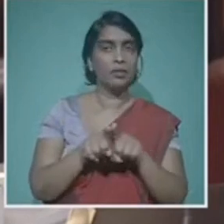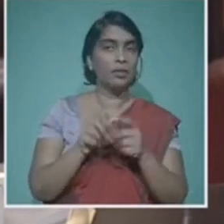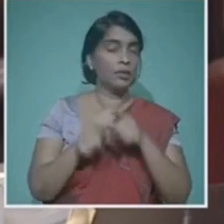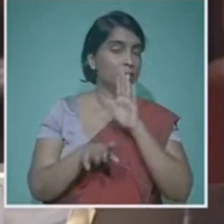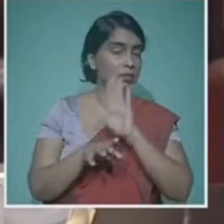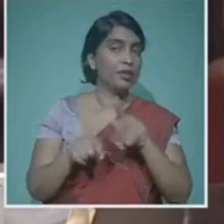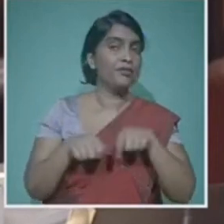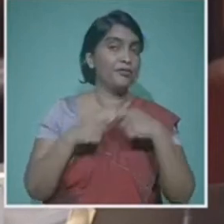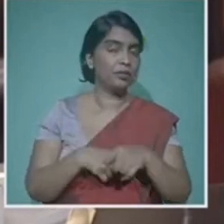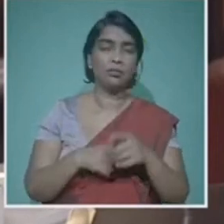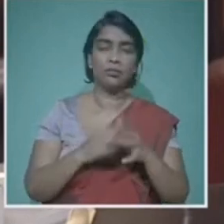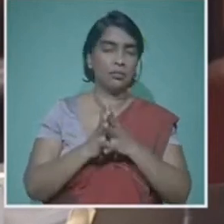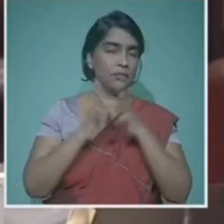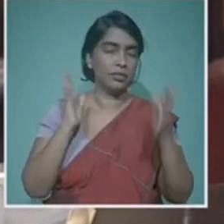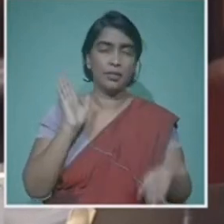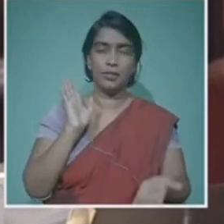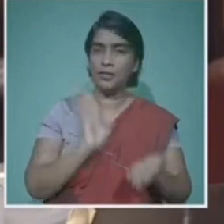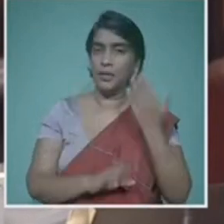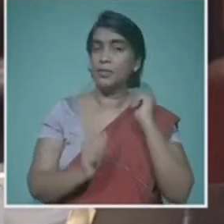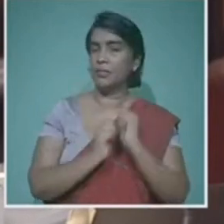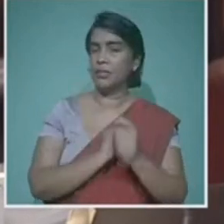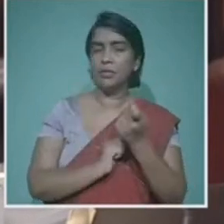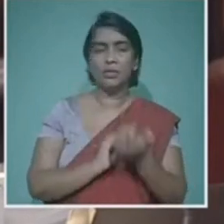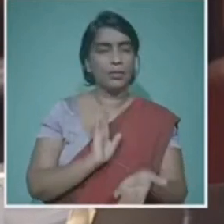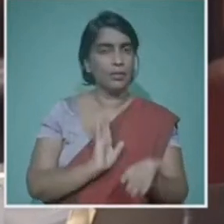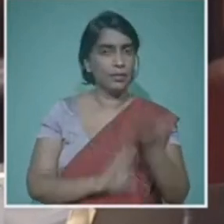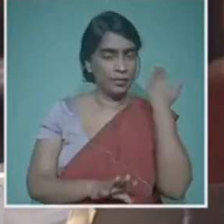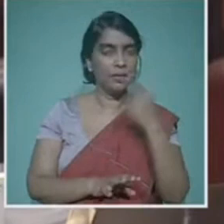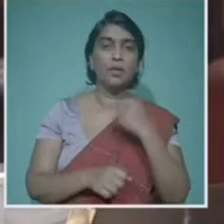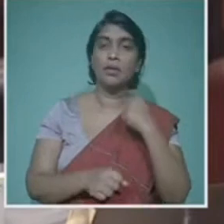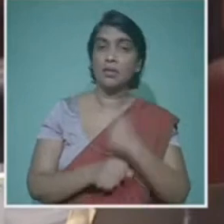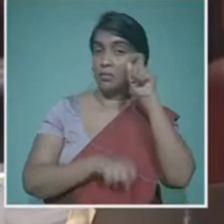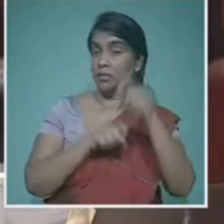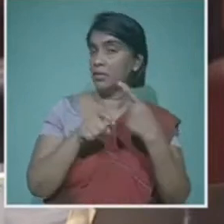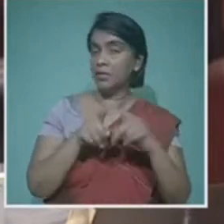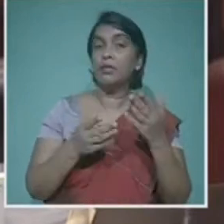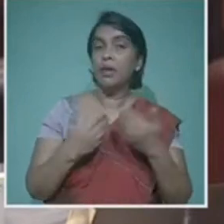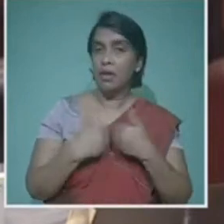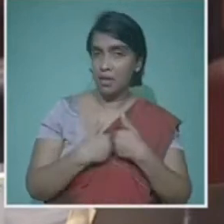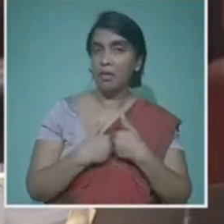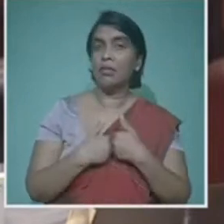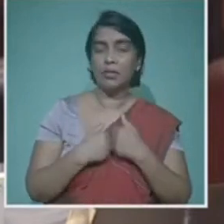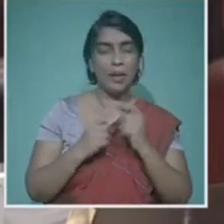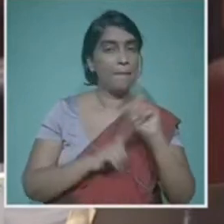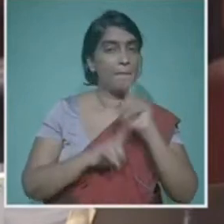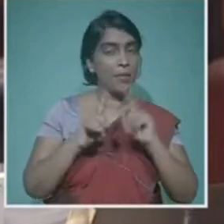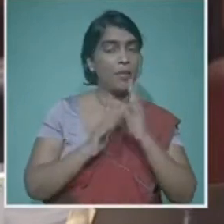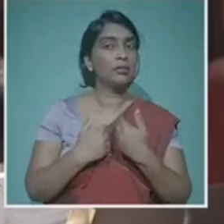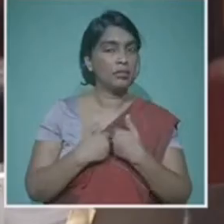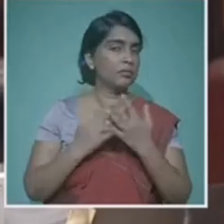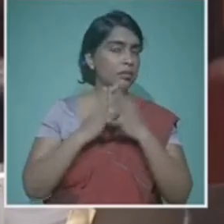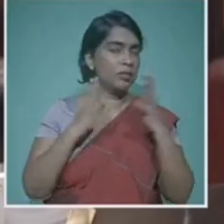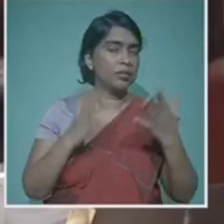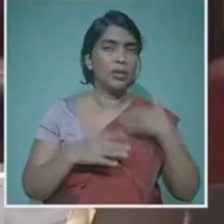காசு பெறுமதி கூட இருக்கிறபடியால் அரசாங்க உத்தியோகத்தர்கள் ஏன் நாங்கள் உட்பட இப்பொழுது நாங்களும் பாராளுமன்ற உறுப்பினர்களும் ட்ரெயினை தான்